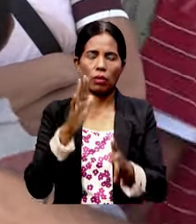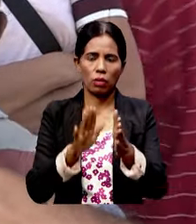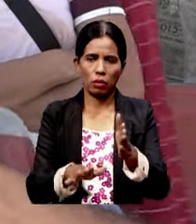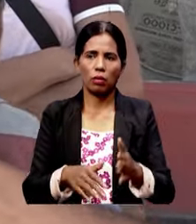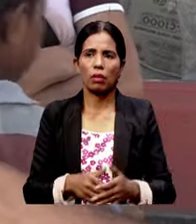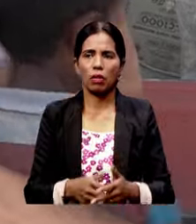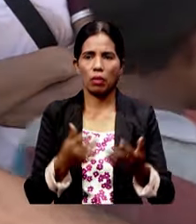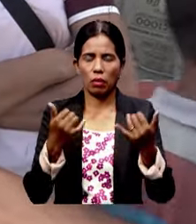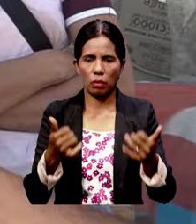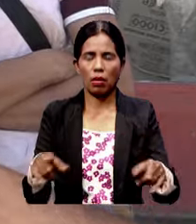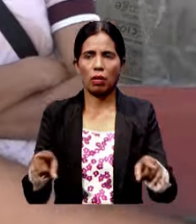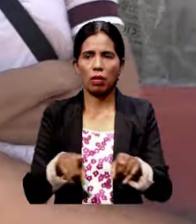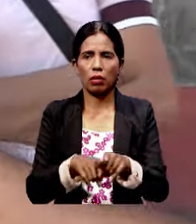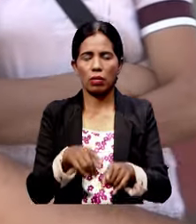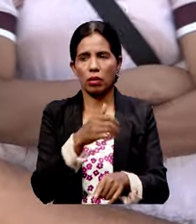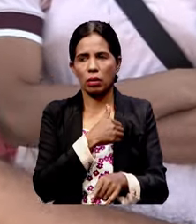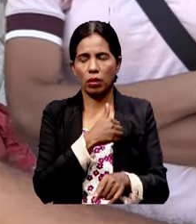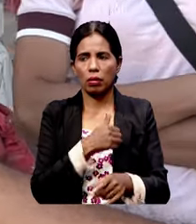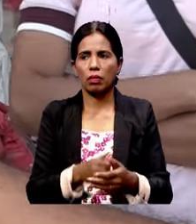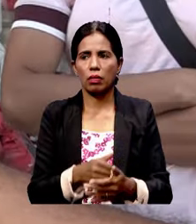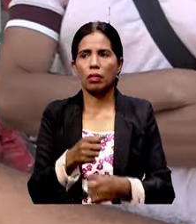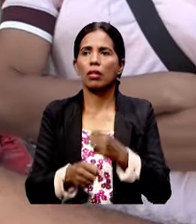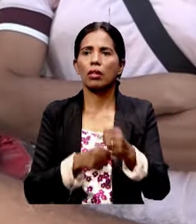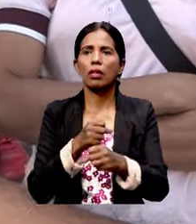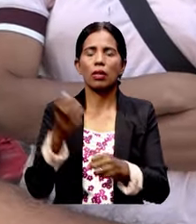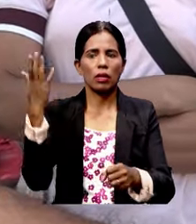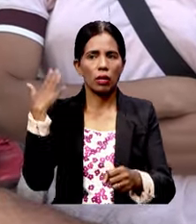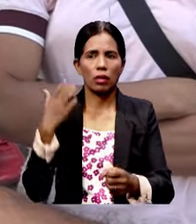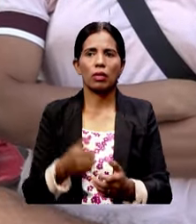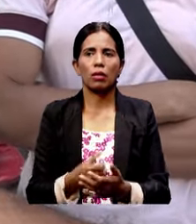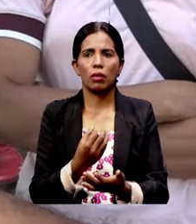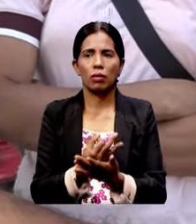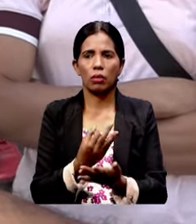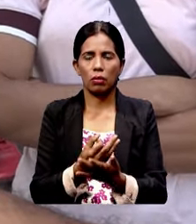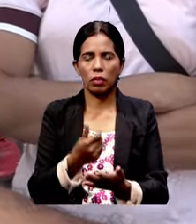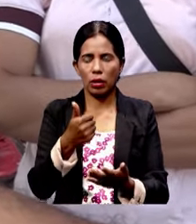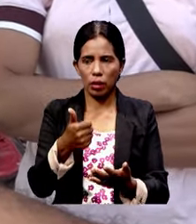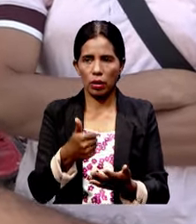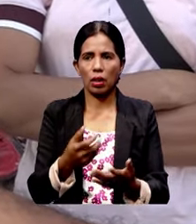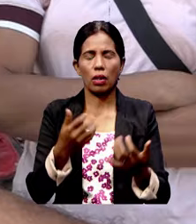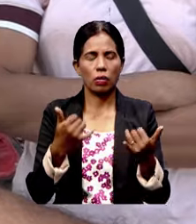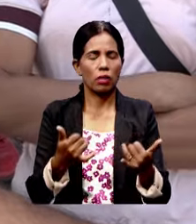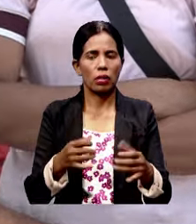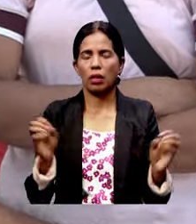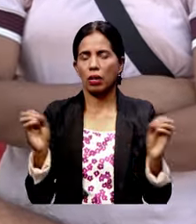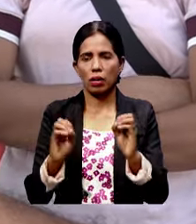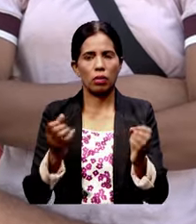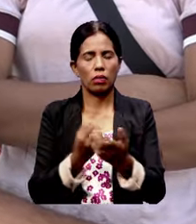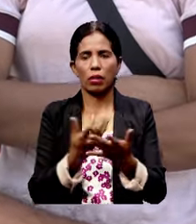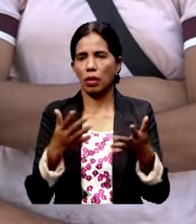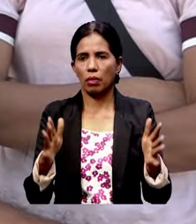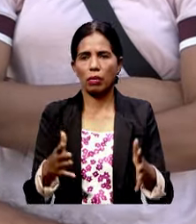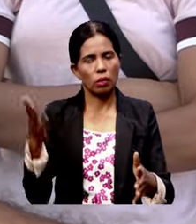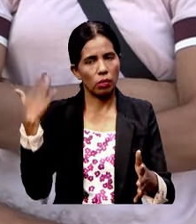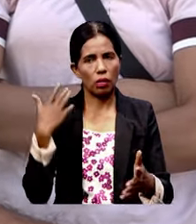To agora si daw. Oh, tinang kotuk ni rendimento sediak to agora ni ladung. Uluk diak